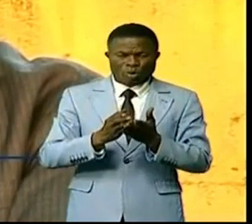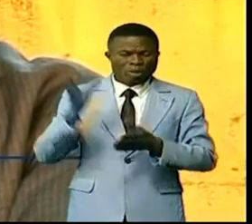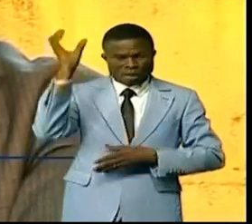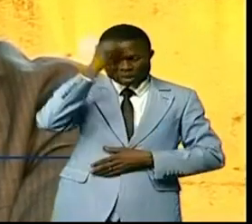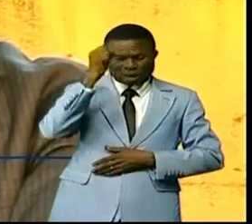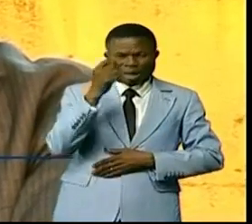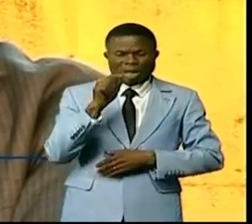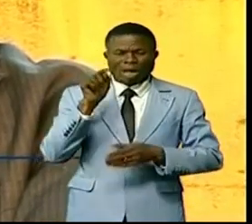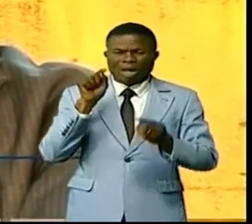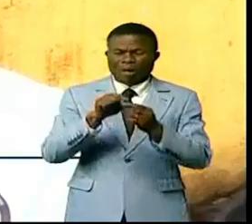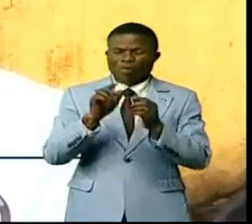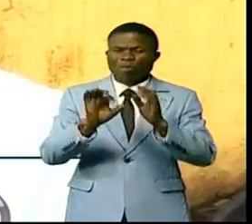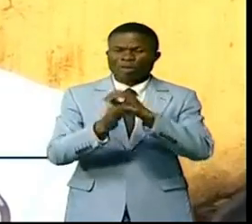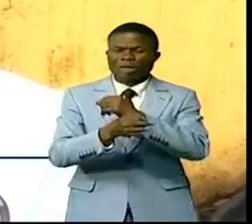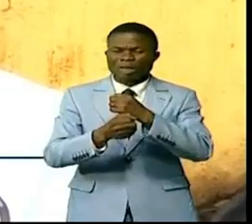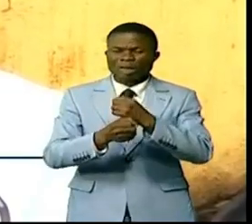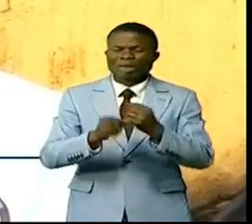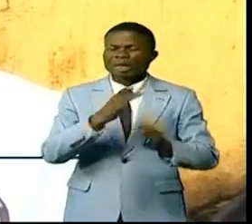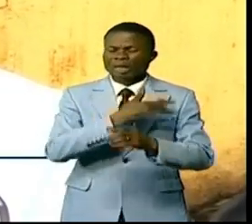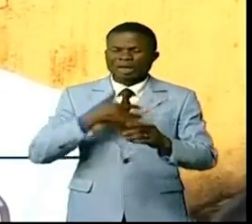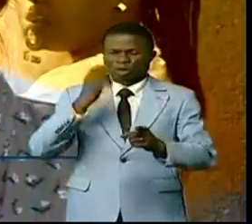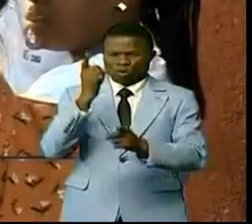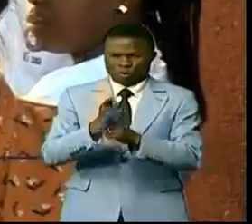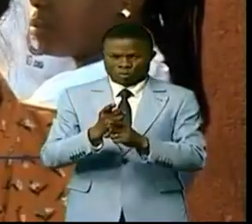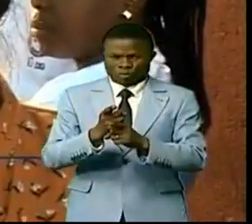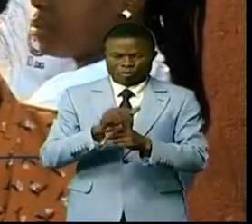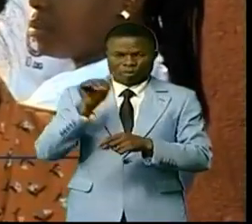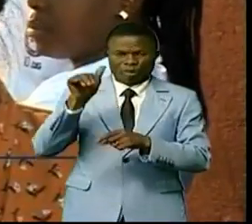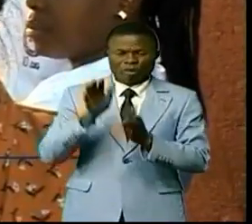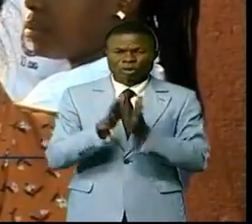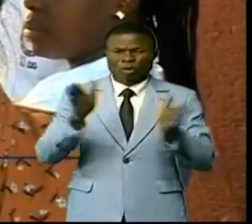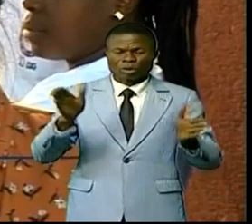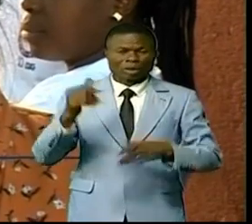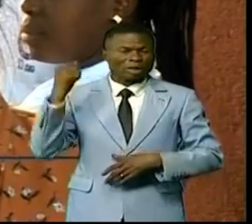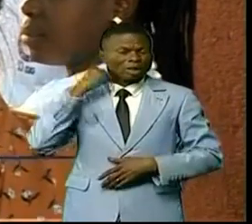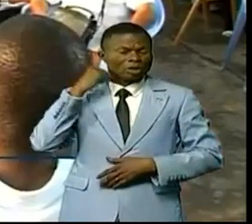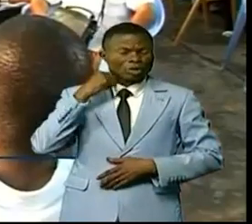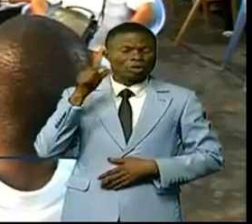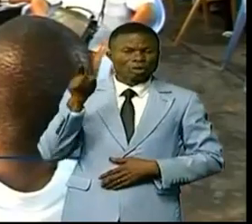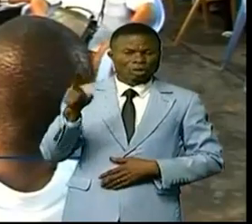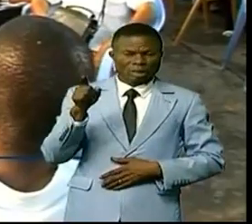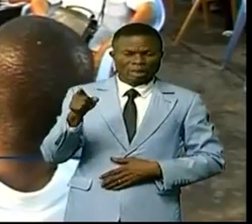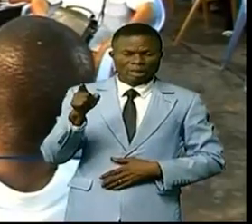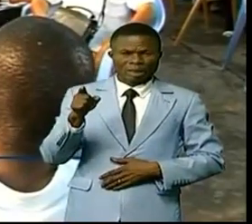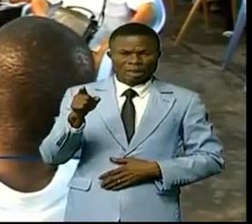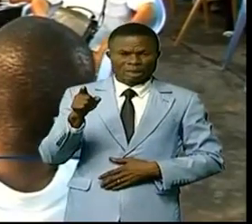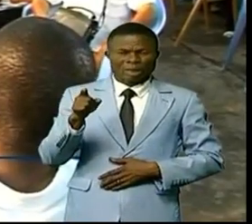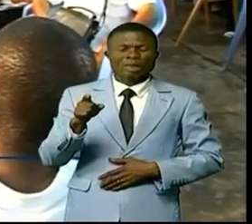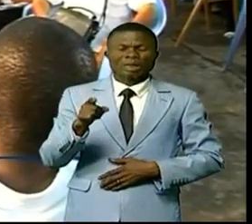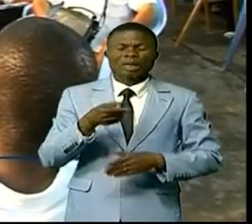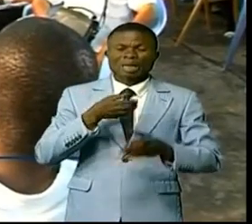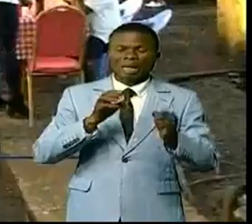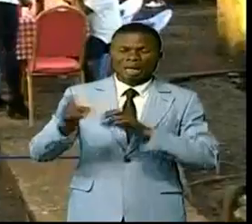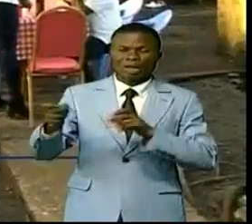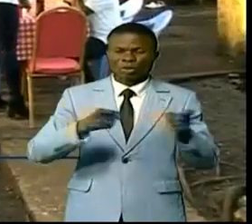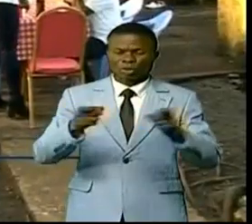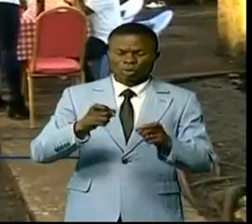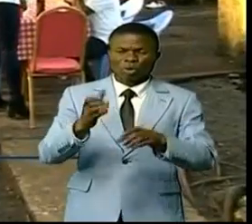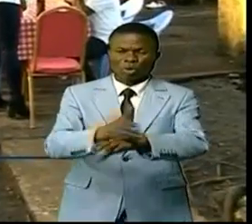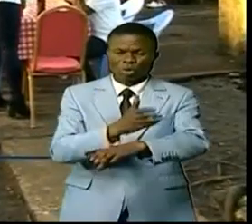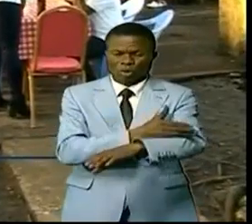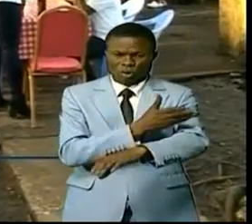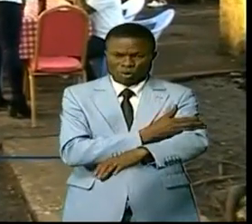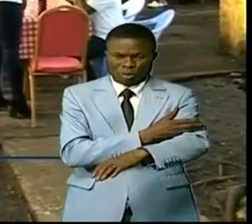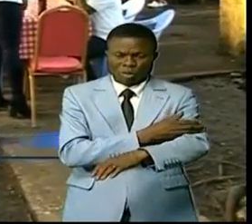les éléments fondateurs de son identité. C'est son directeur général, Dr. Augustin Moubiaï-Momba, qui en a piloté la croissance